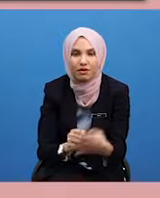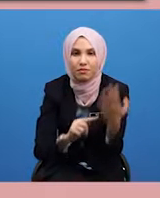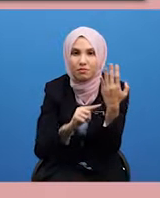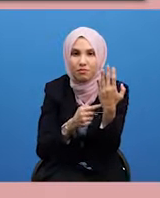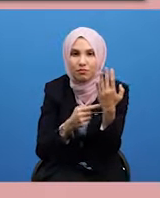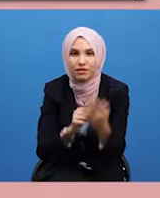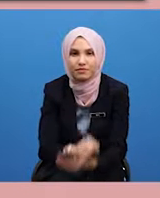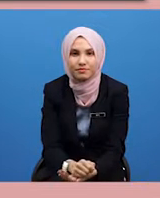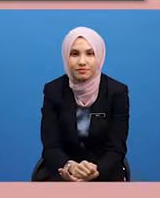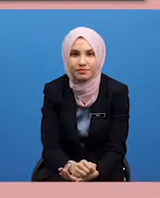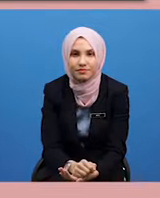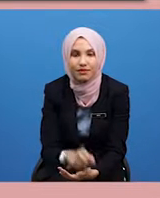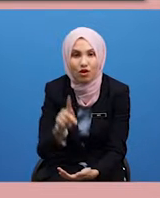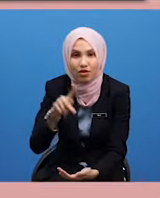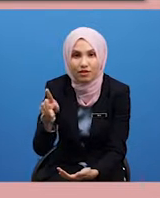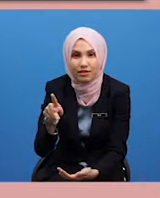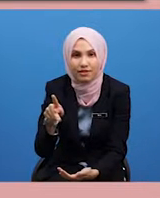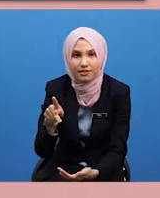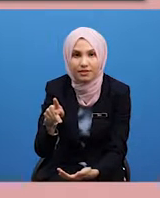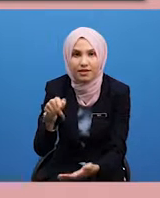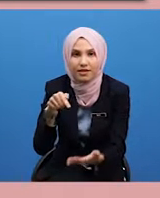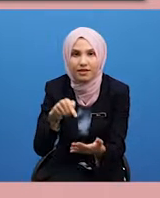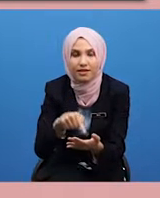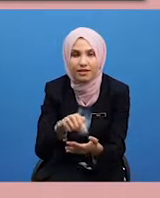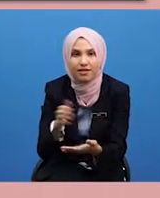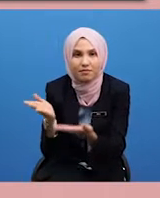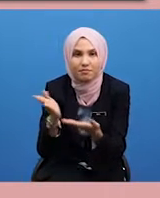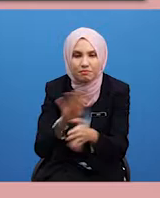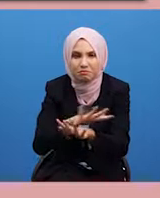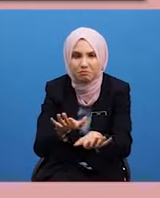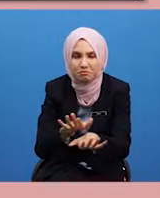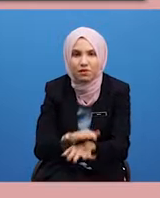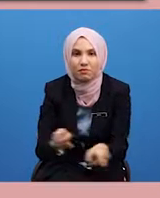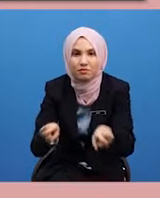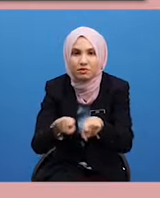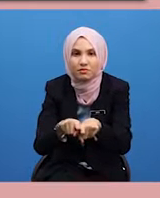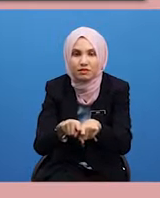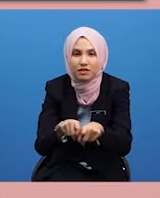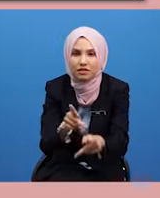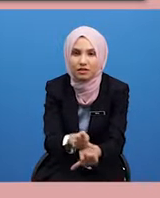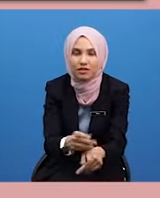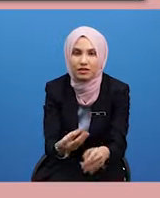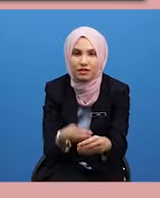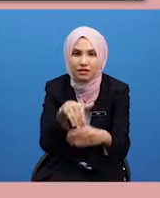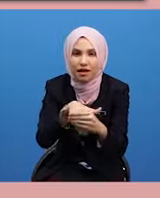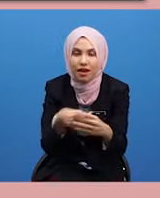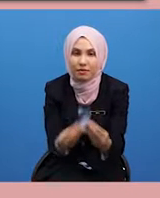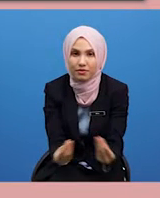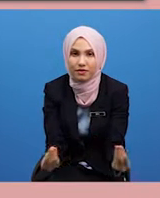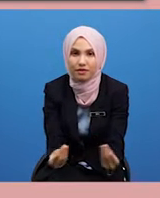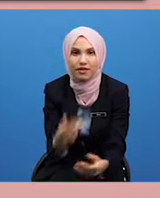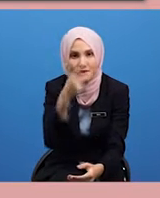percambahan. Cotyledon ini tidak akan dibawa bersama dan kekal di dalam tanah. Hal